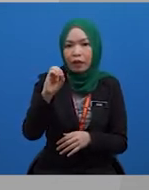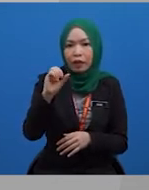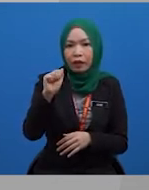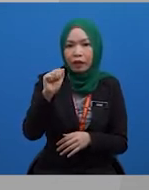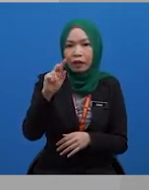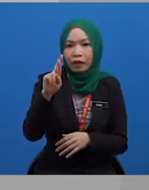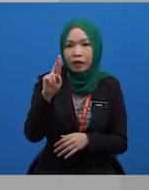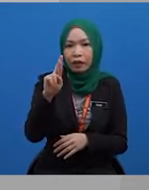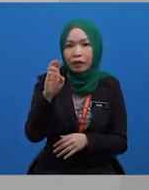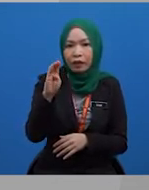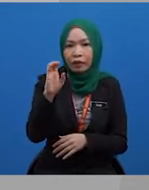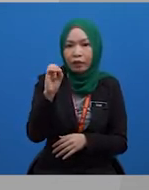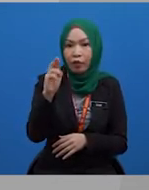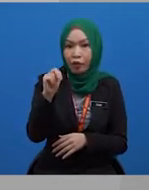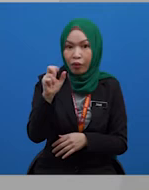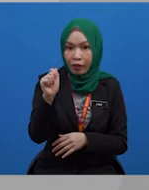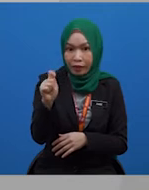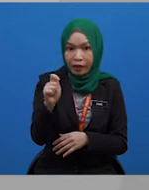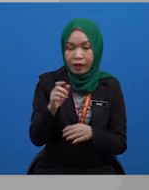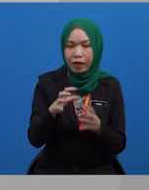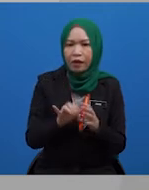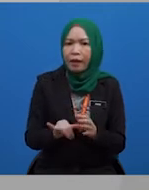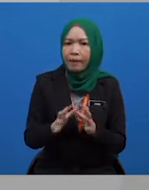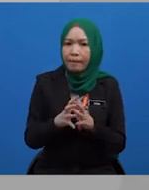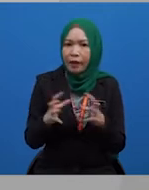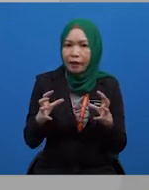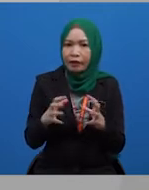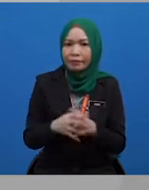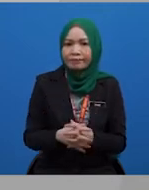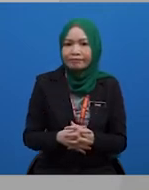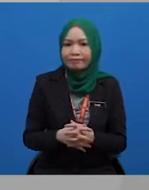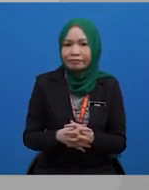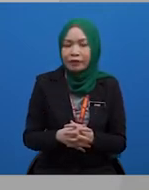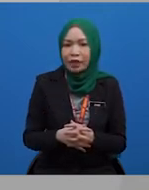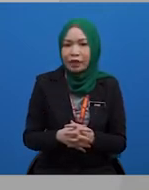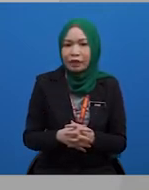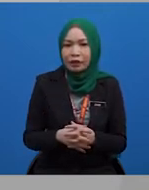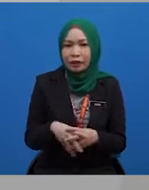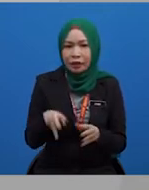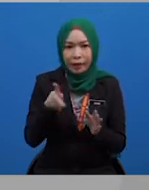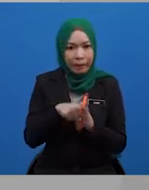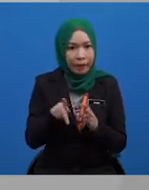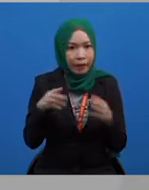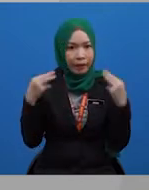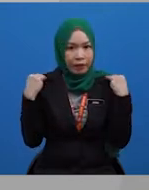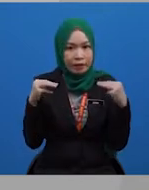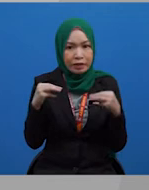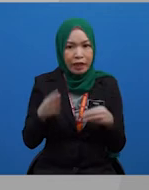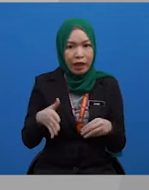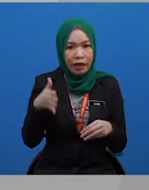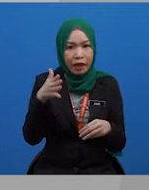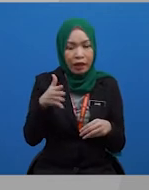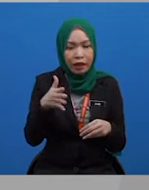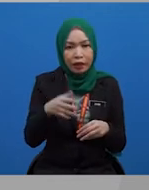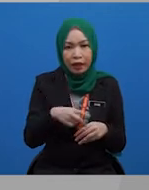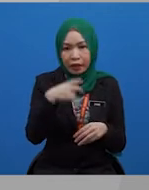Strategi pemasaran dibezakan pula adalah fakta yang kedua kerana pemasar akan menyasarkan beberapa segmen yang